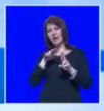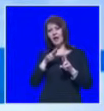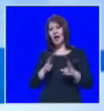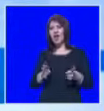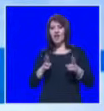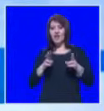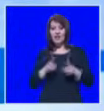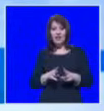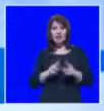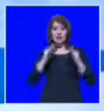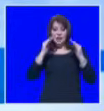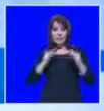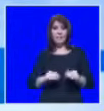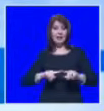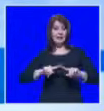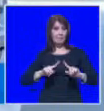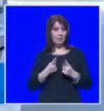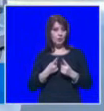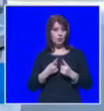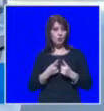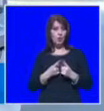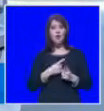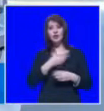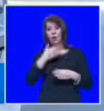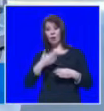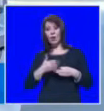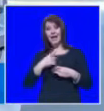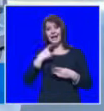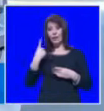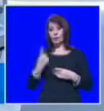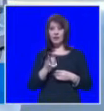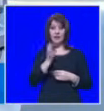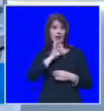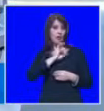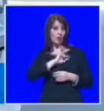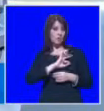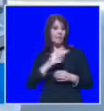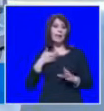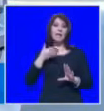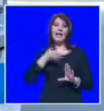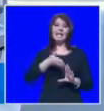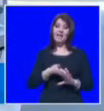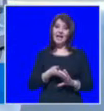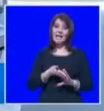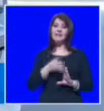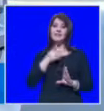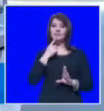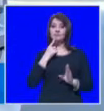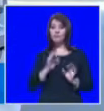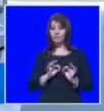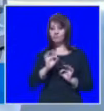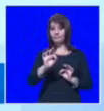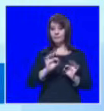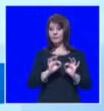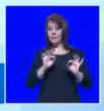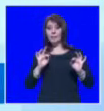толкова бързо и с толкова много, че до края на годината ние да успеем да влезем в така параметри, които